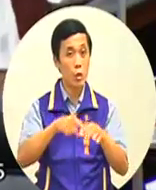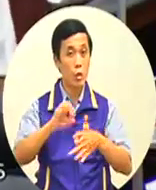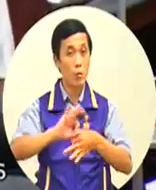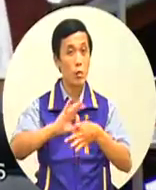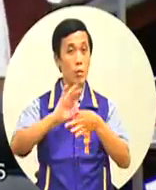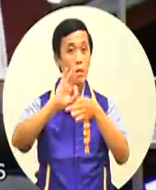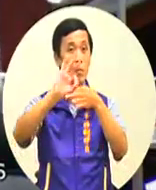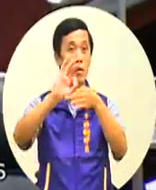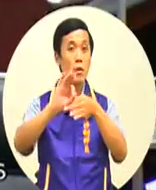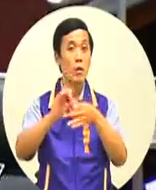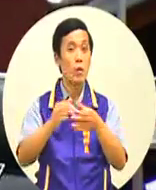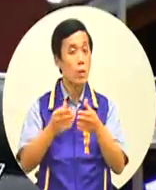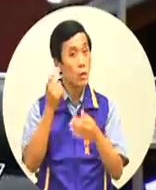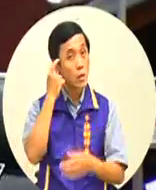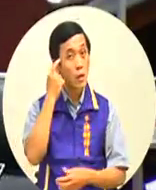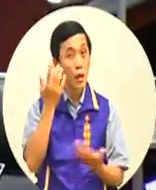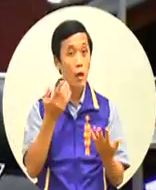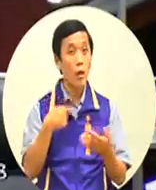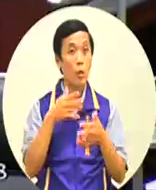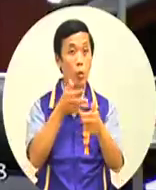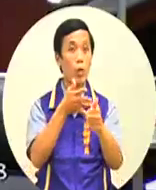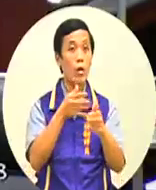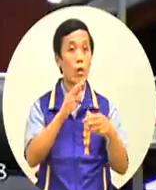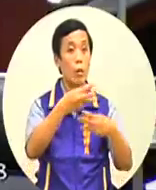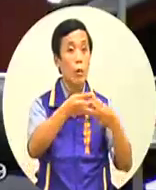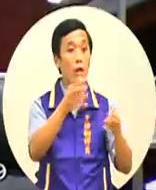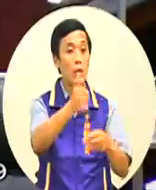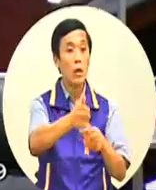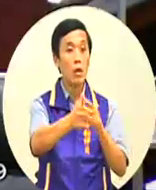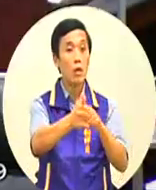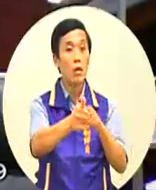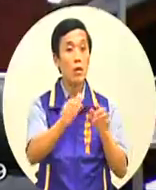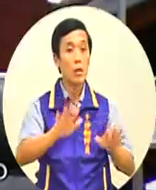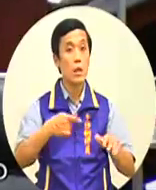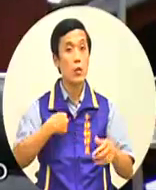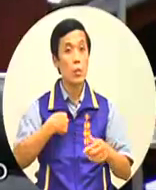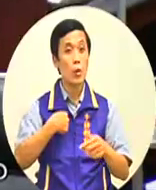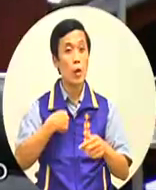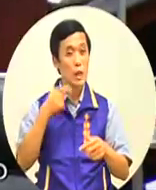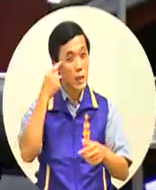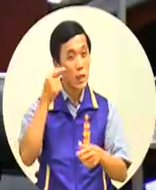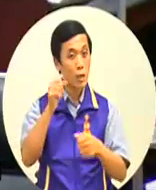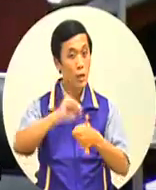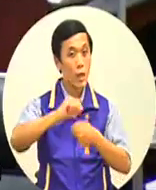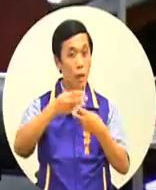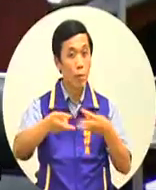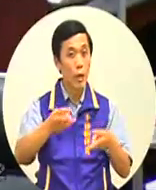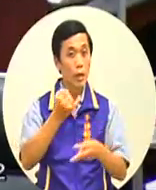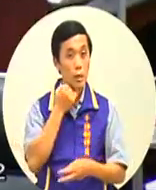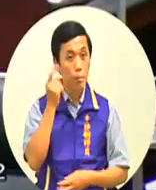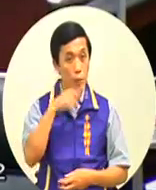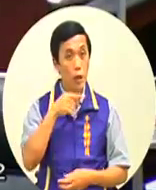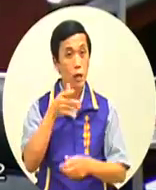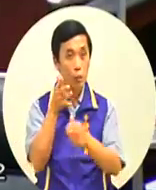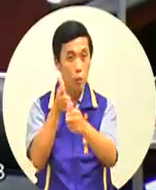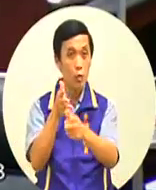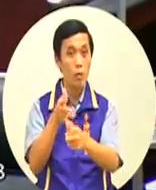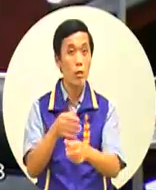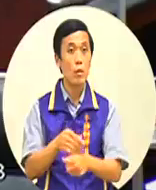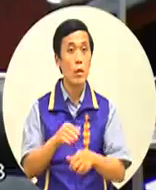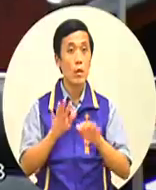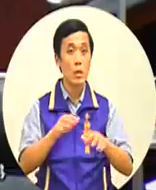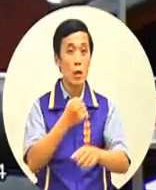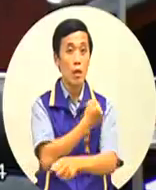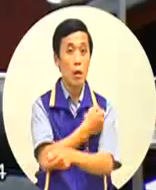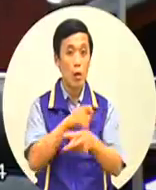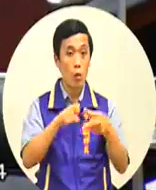拢会问咧，就讲班长啊，今日我加班无？加班无？爱共拜托咧。所以讲我嘛拄着，莫讲伊即摆劳工